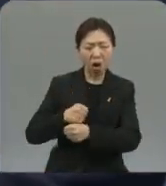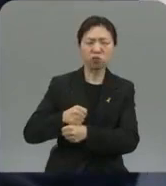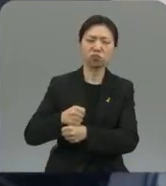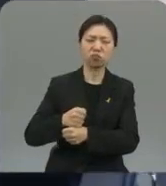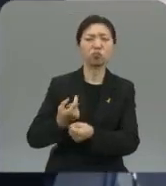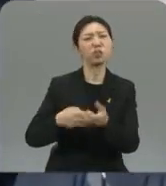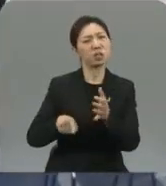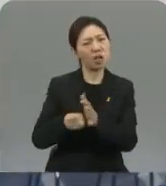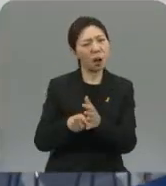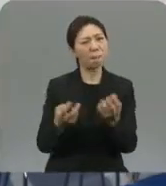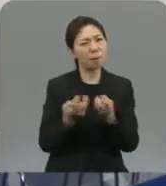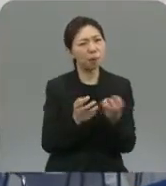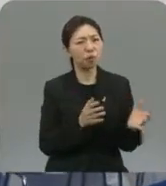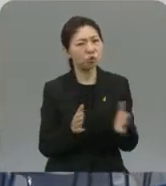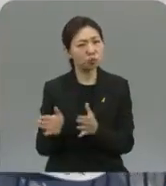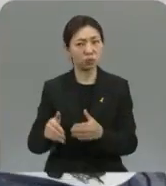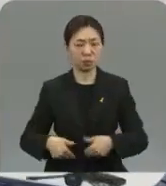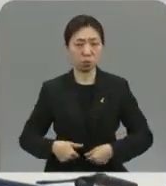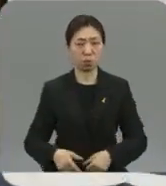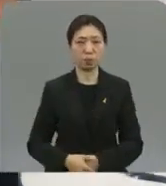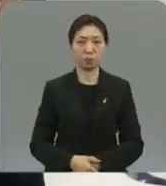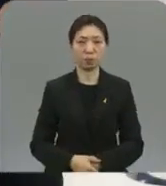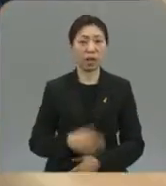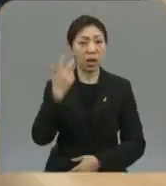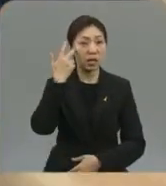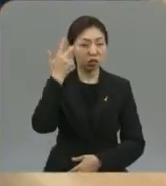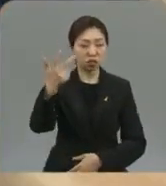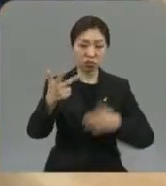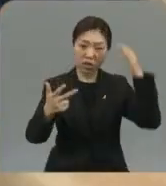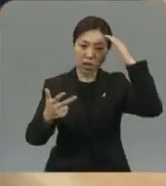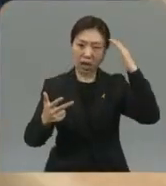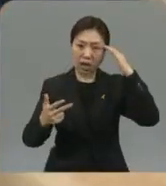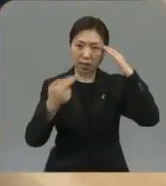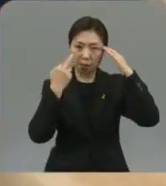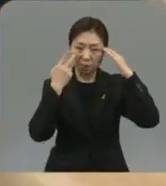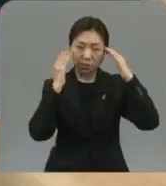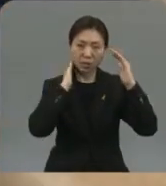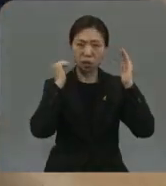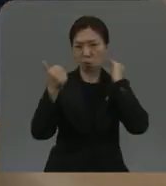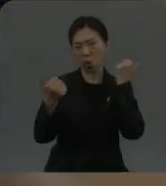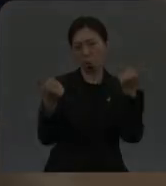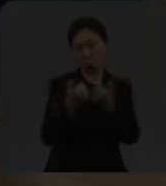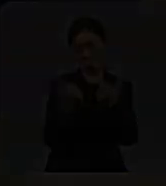et que leur coopération serait élargie au-delà de l'Asie du Nord-Est dans divers domaines.